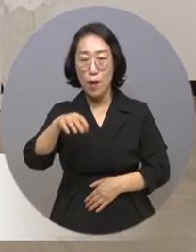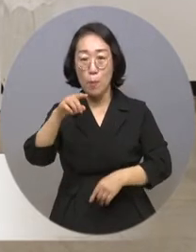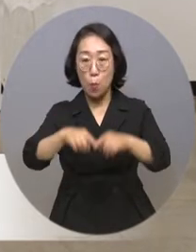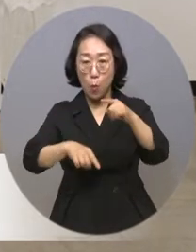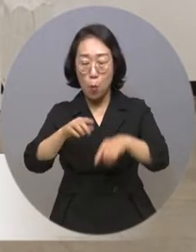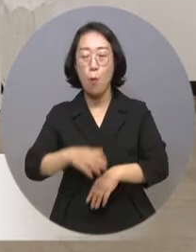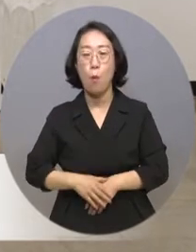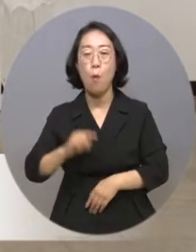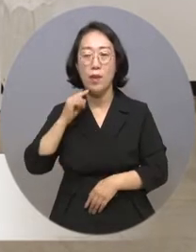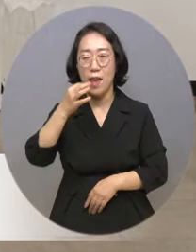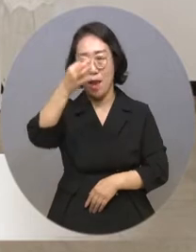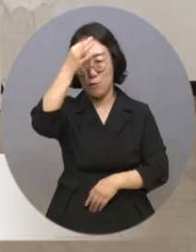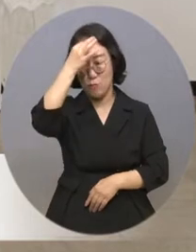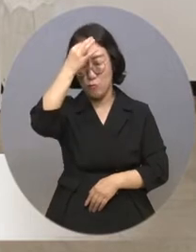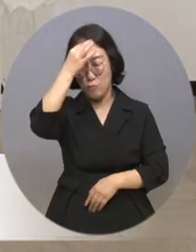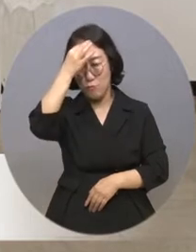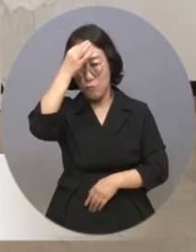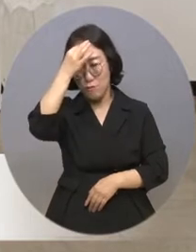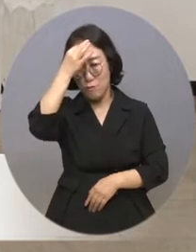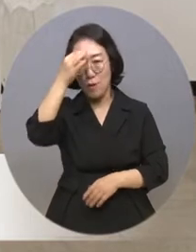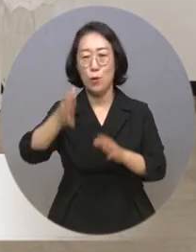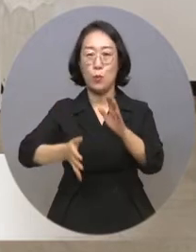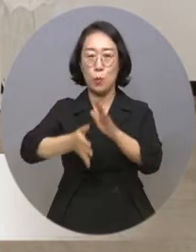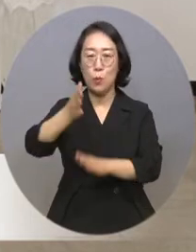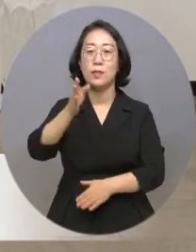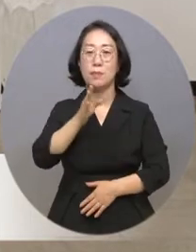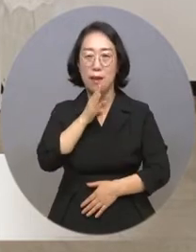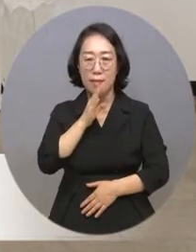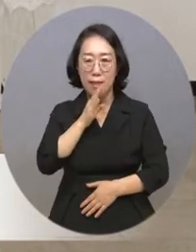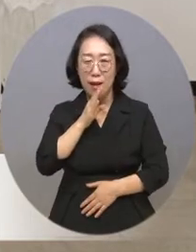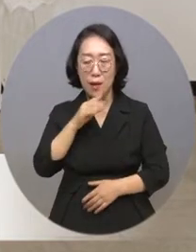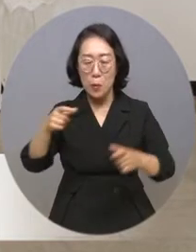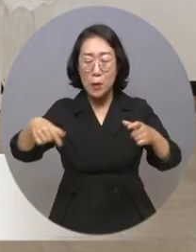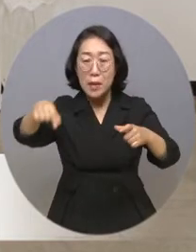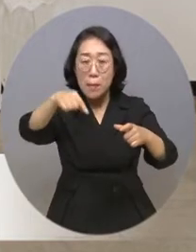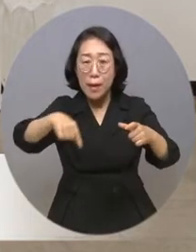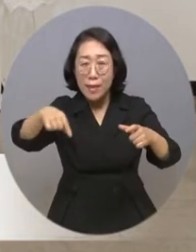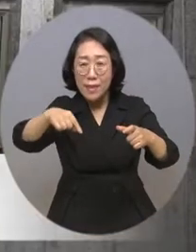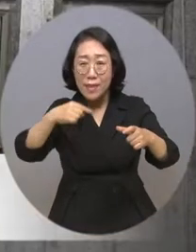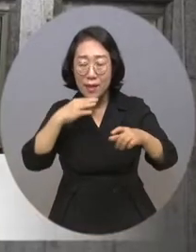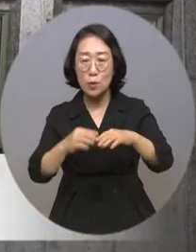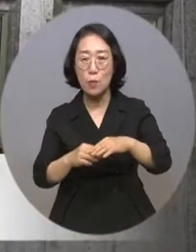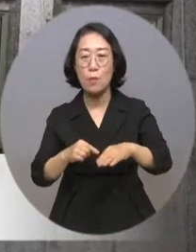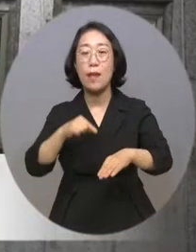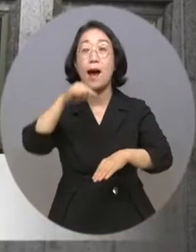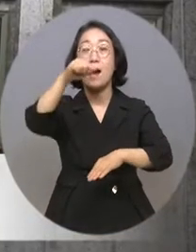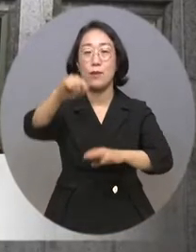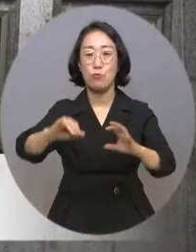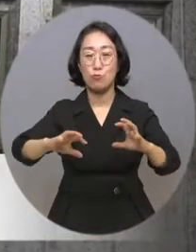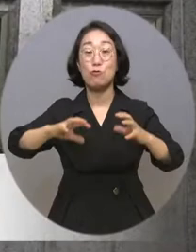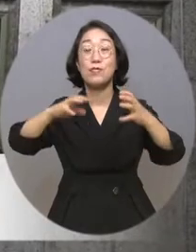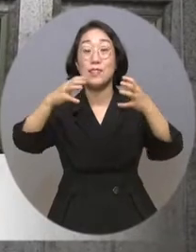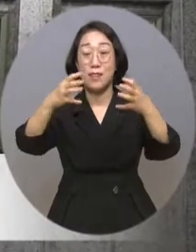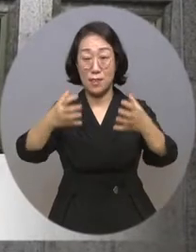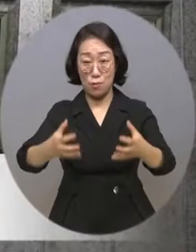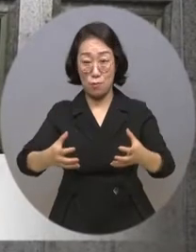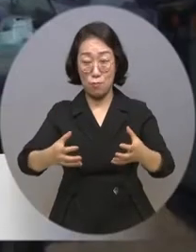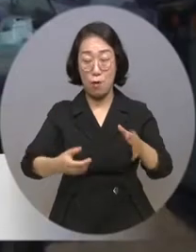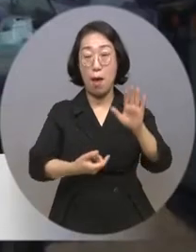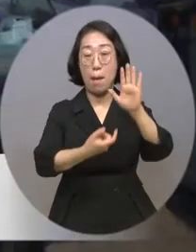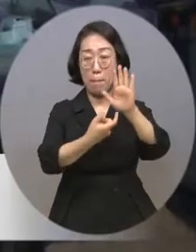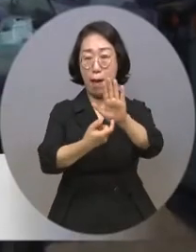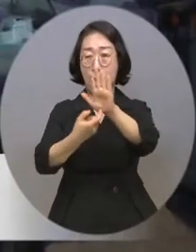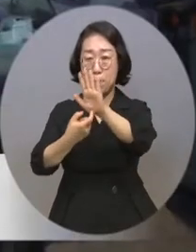역시 예양도시답게 국내 전시가 아니고 이제 국제 전시로 또 발전시키고 또